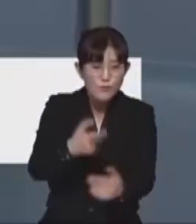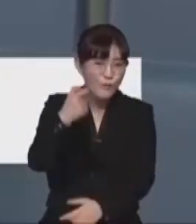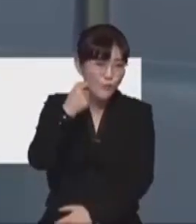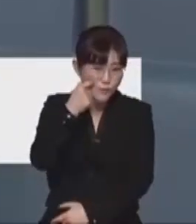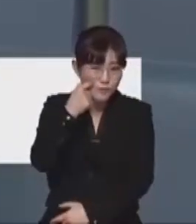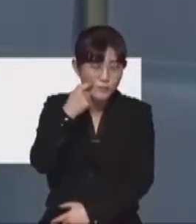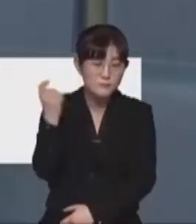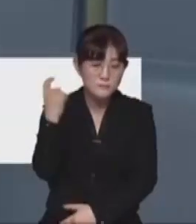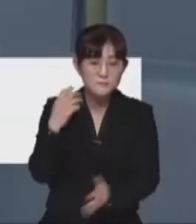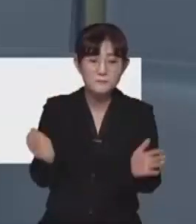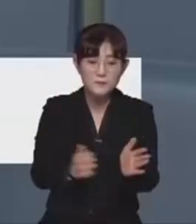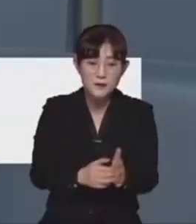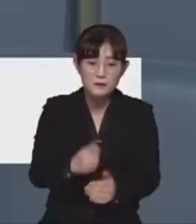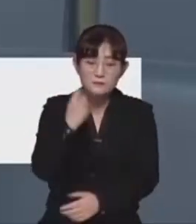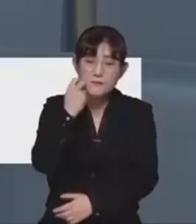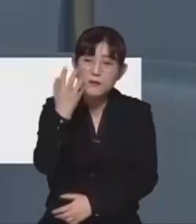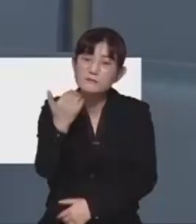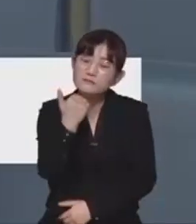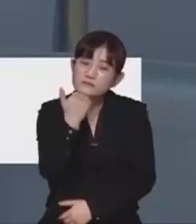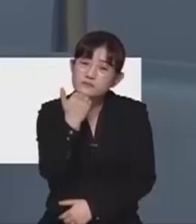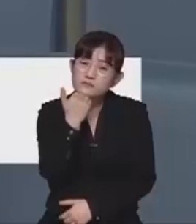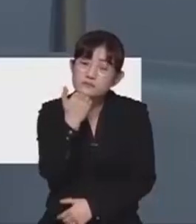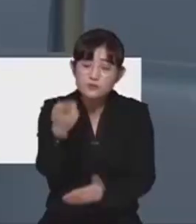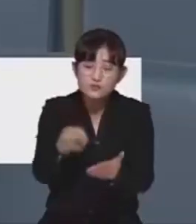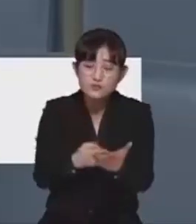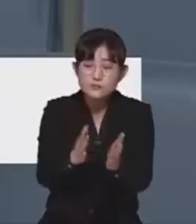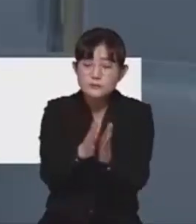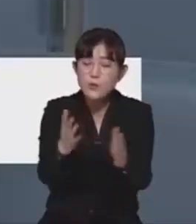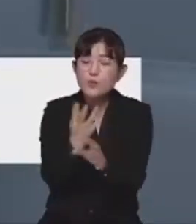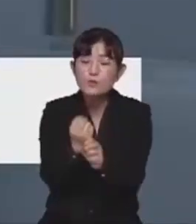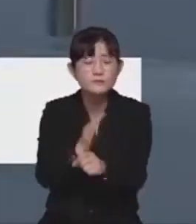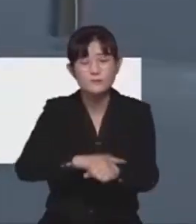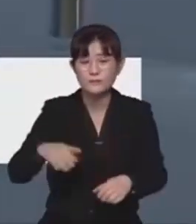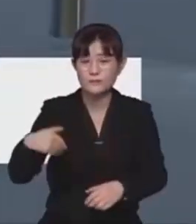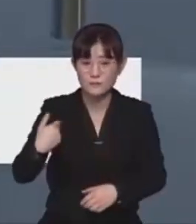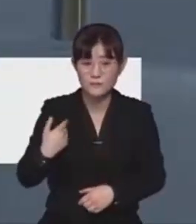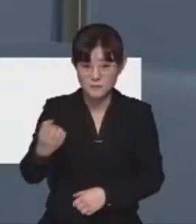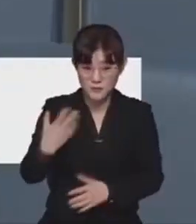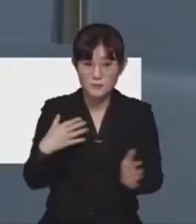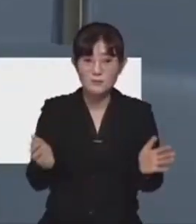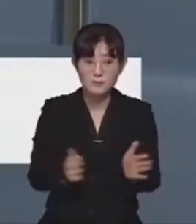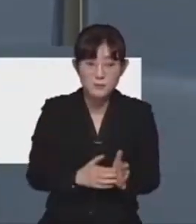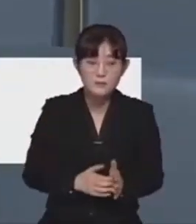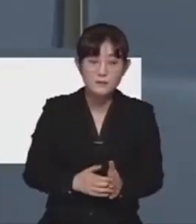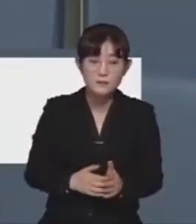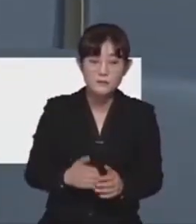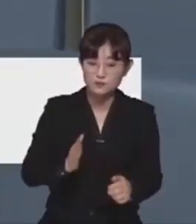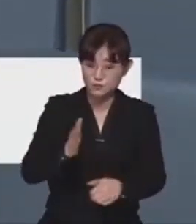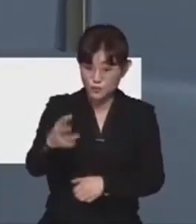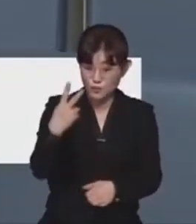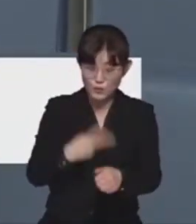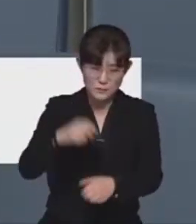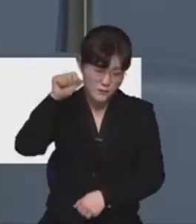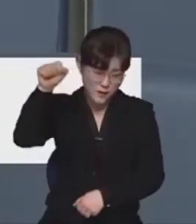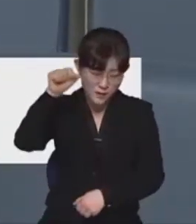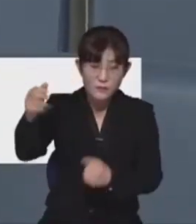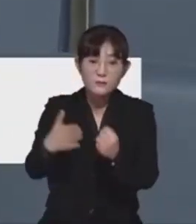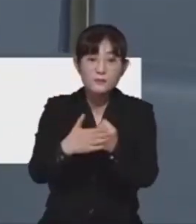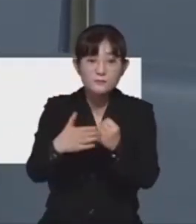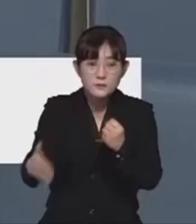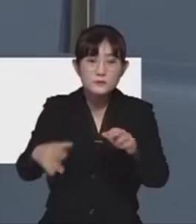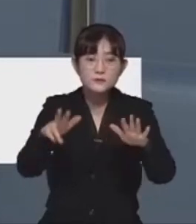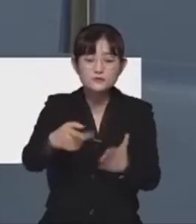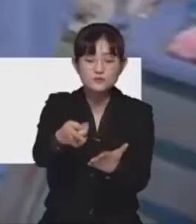해도 최소 몇 달은 기다리고 언제 시작할지 모른다고. 여기는 파업 때문에 지금 거의 있던 것도